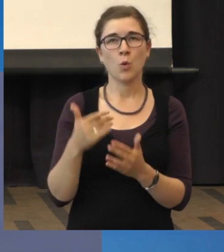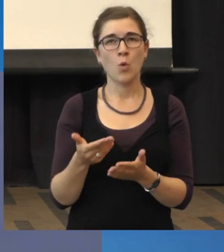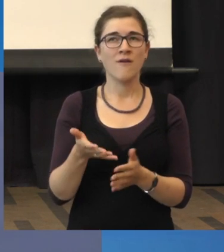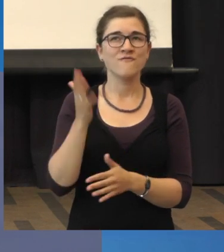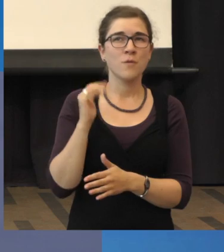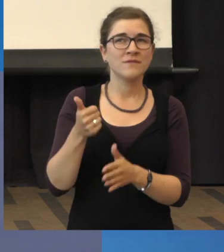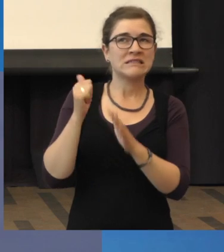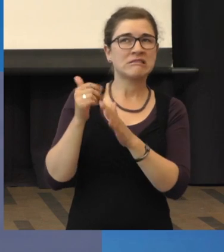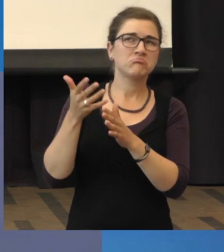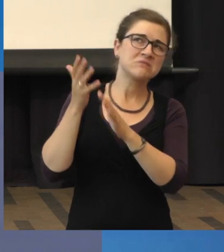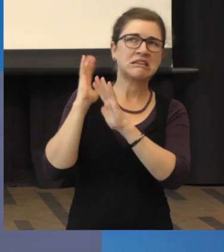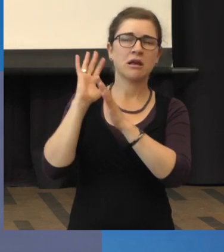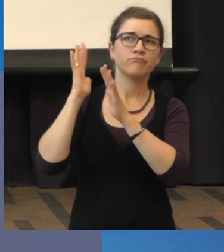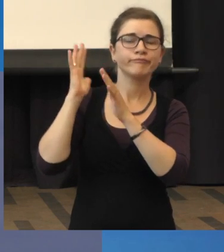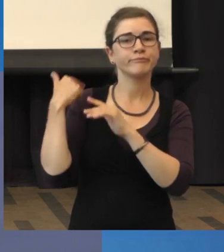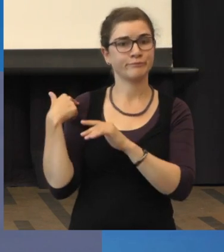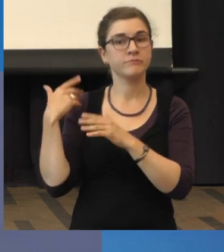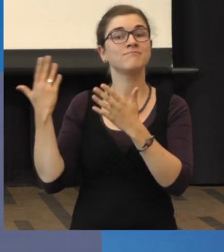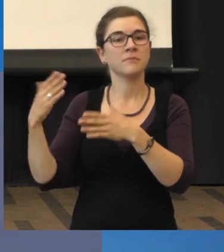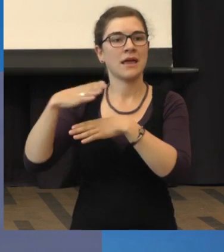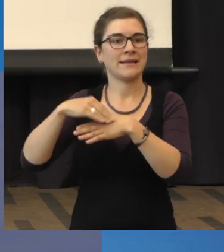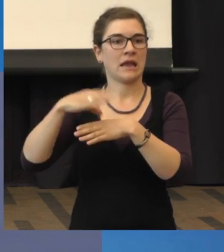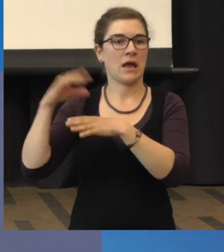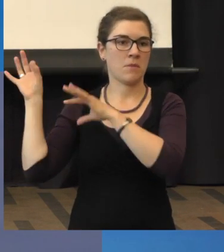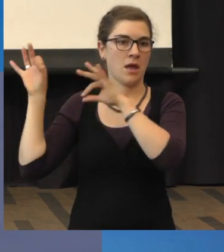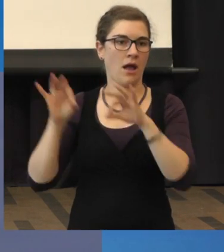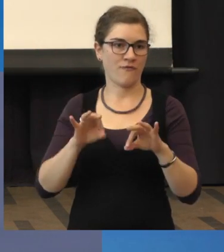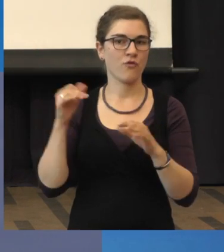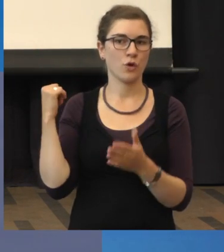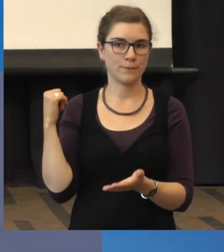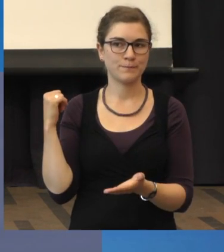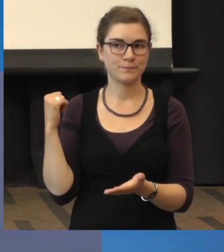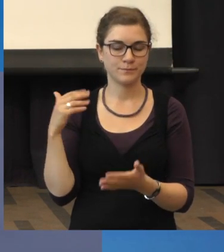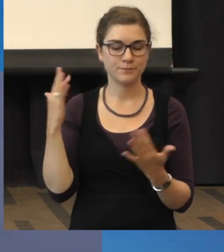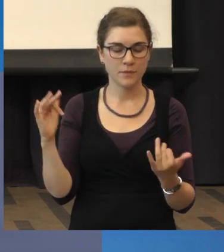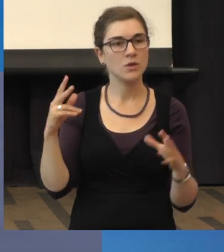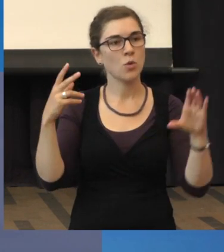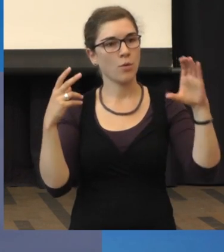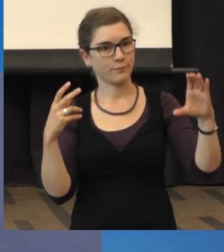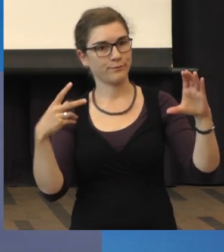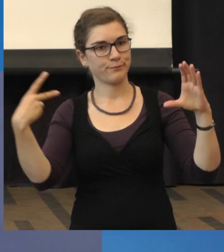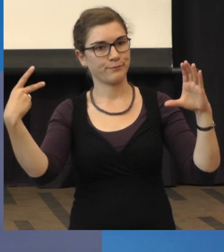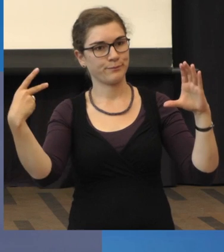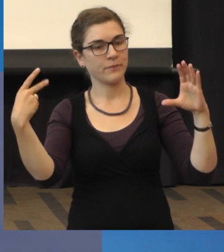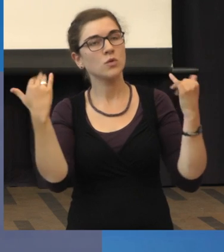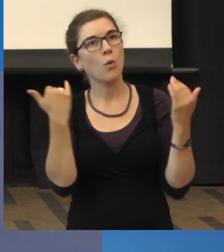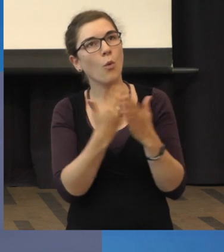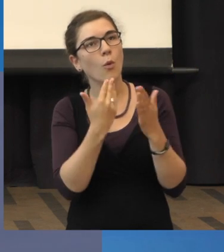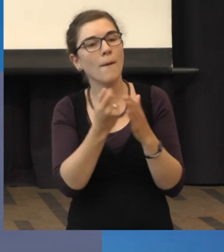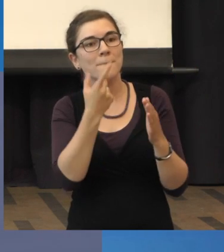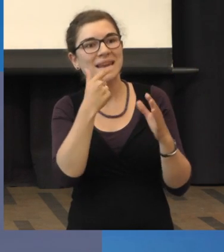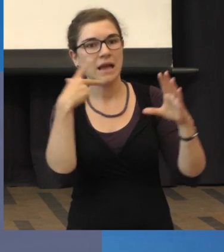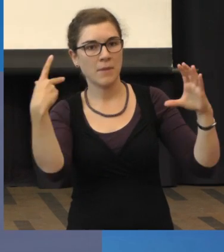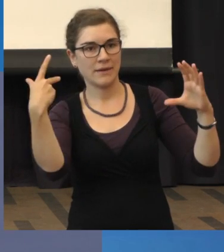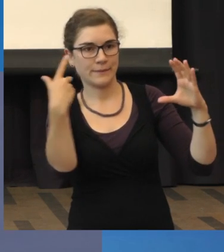oder fast zehn Jahren inzwischen eine Therapie, nämlich man injiziert ein Medikament